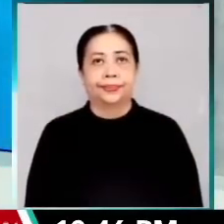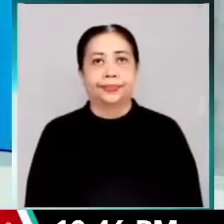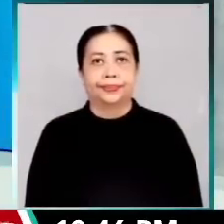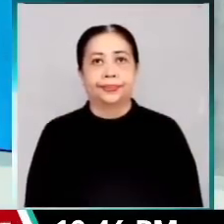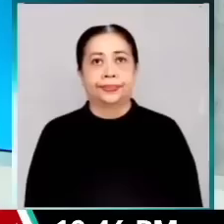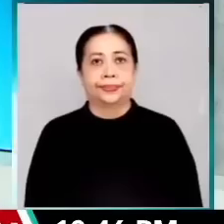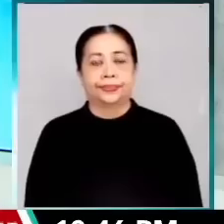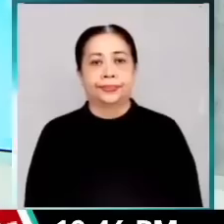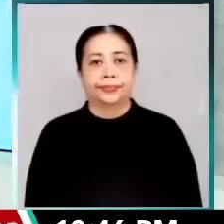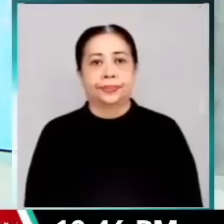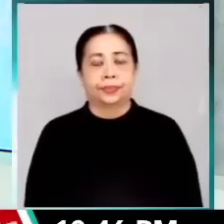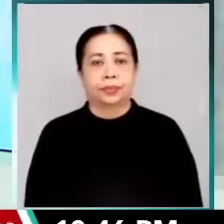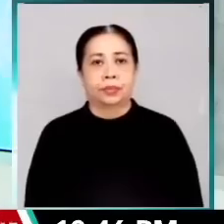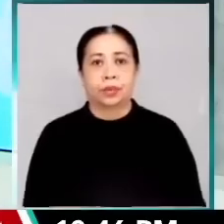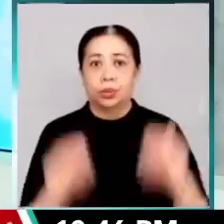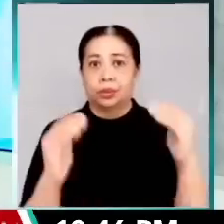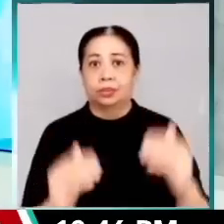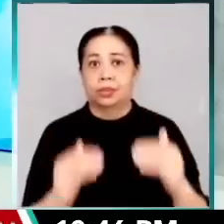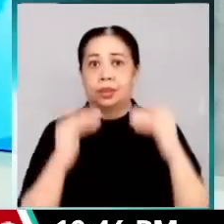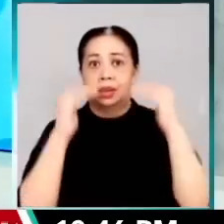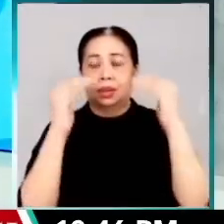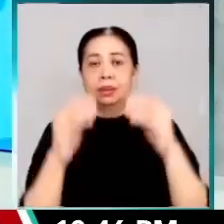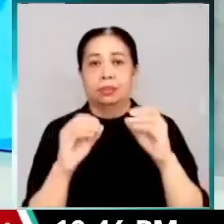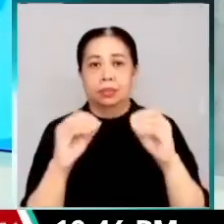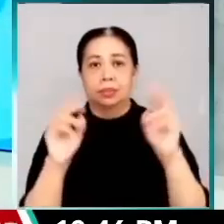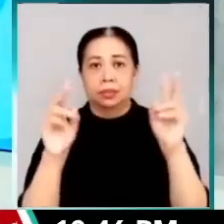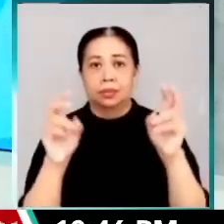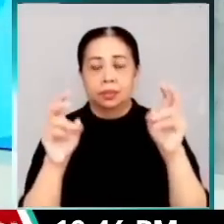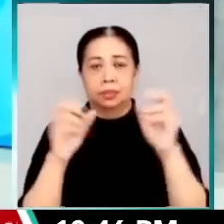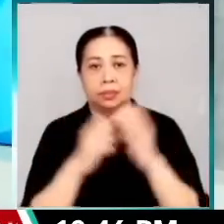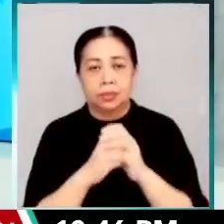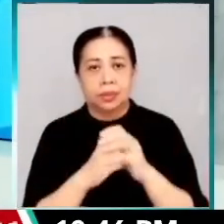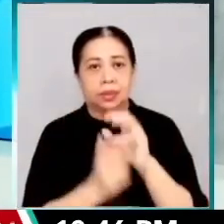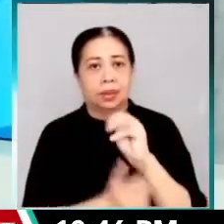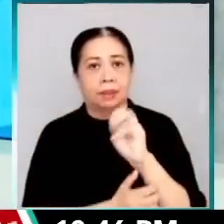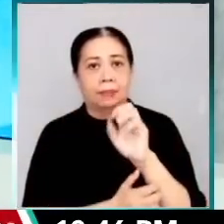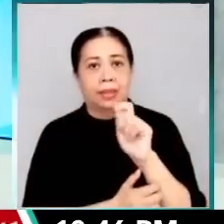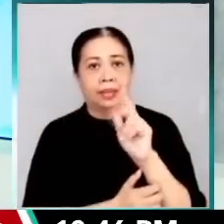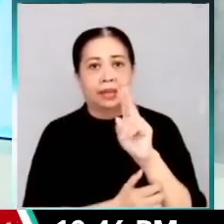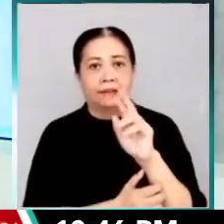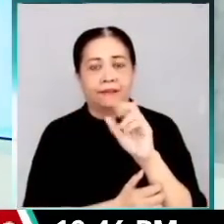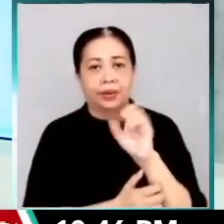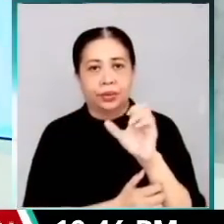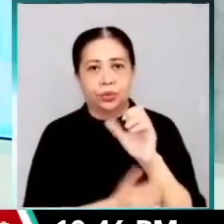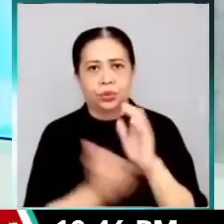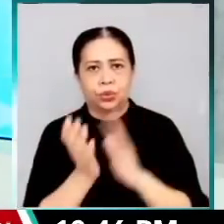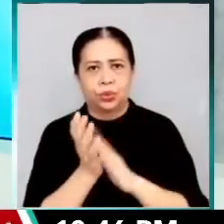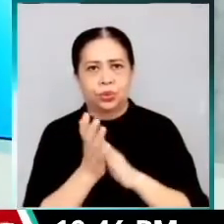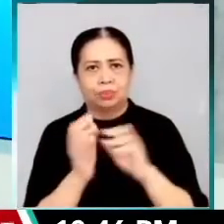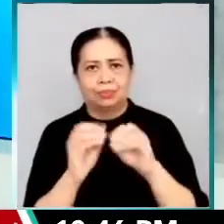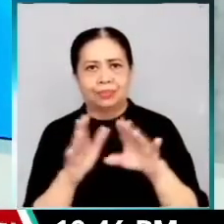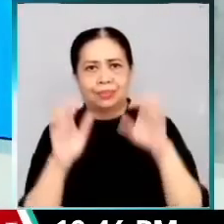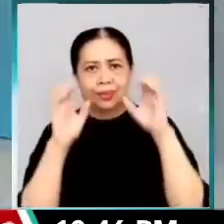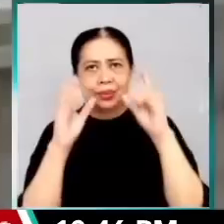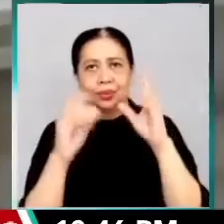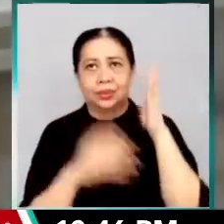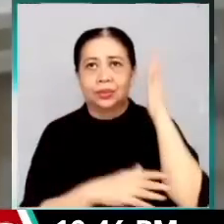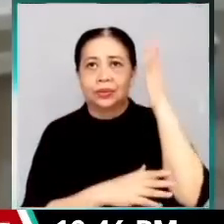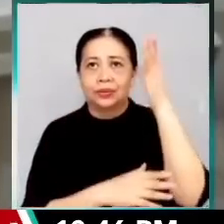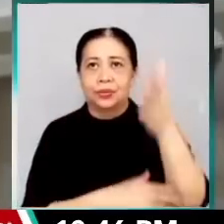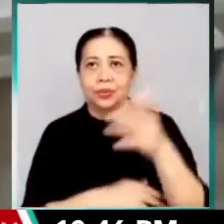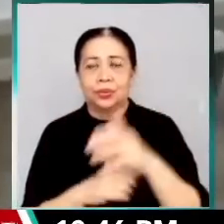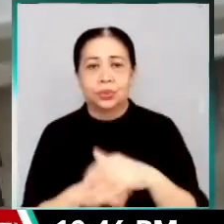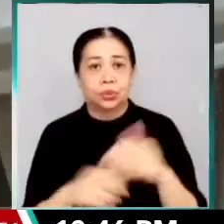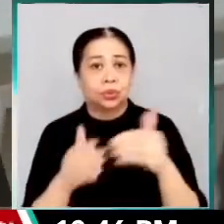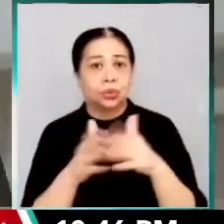Super level up ang pagtuturo sa tinatawag na Metaverse School na magiging trend daw ng edukasyon sa hinaharap. Mga estudyante at